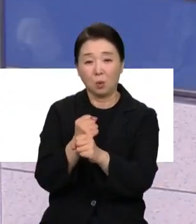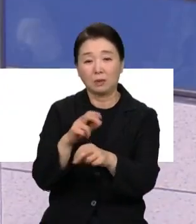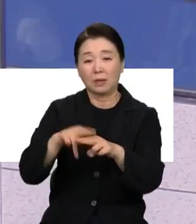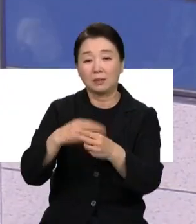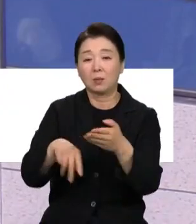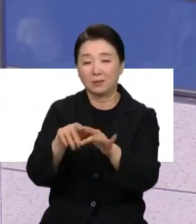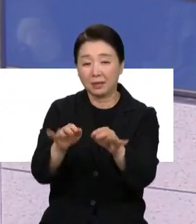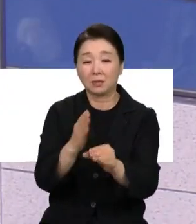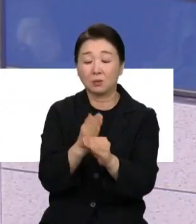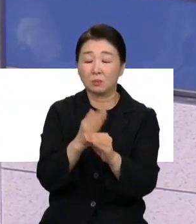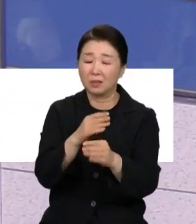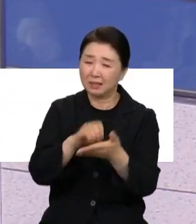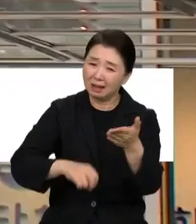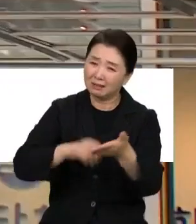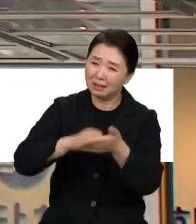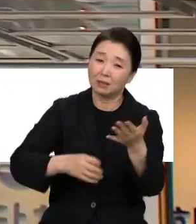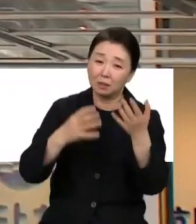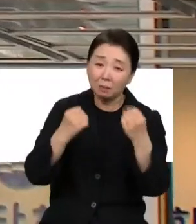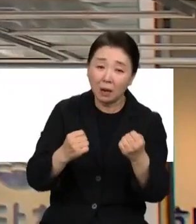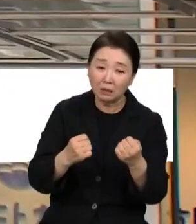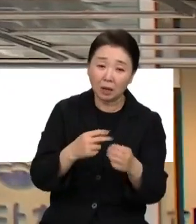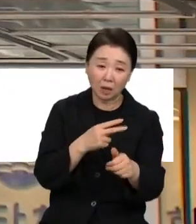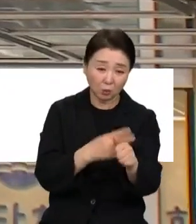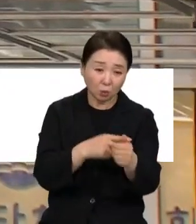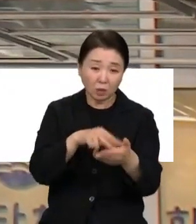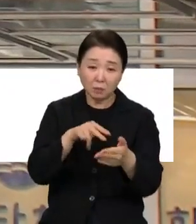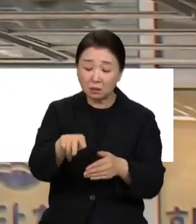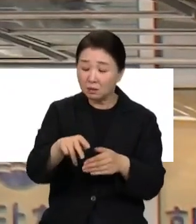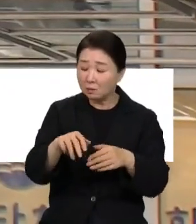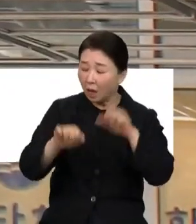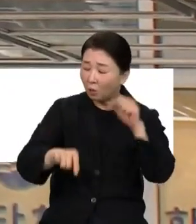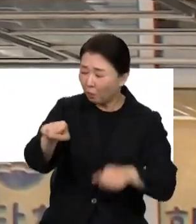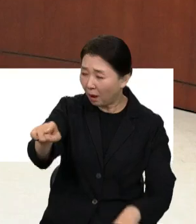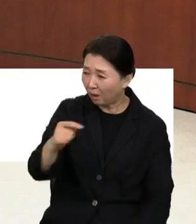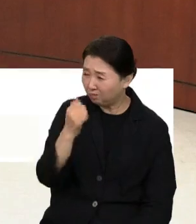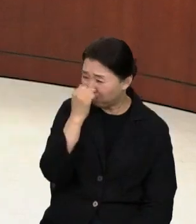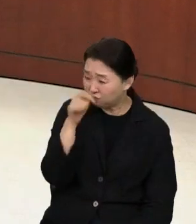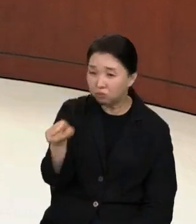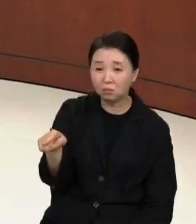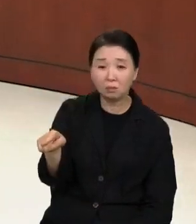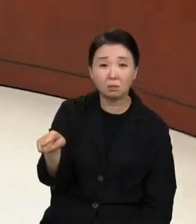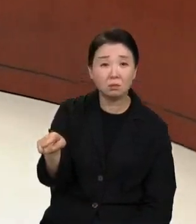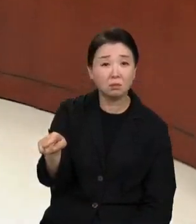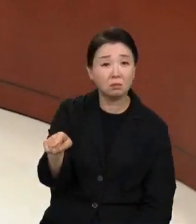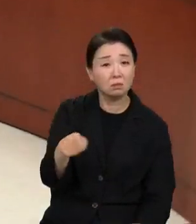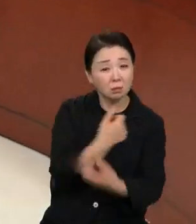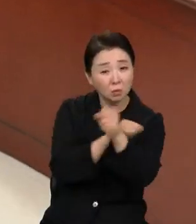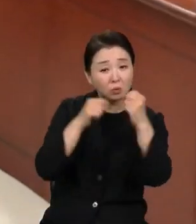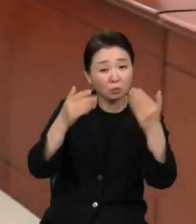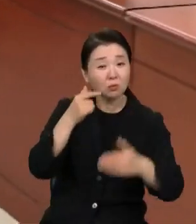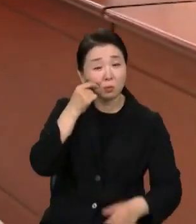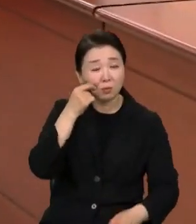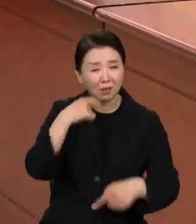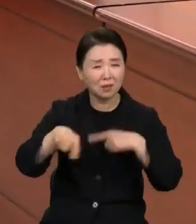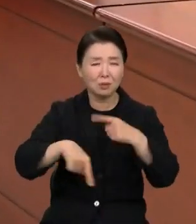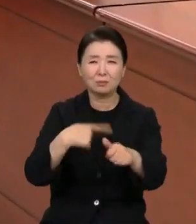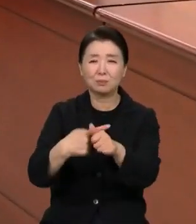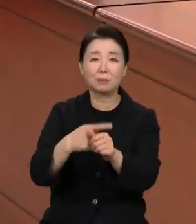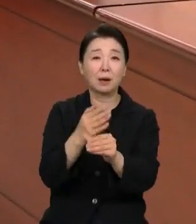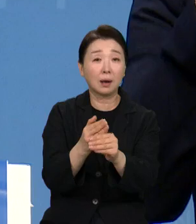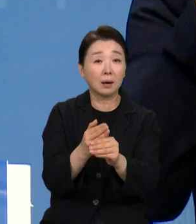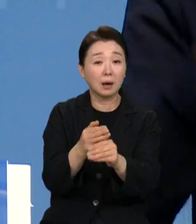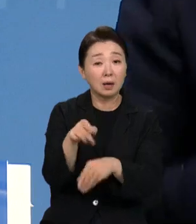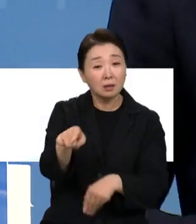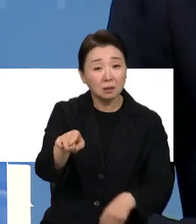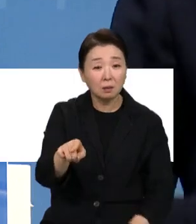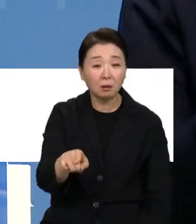퇴 많이 하고 있어요 교사 입장에서 지금가지 통은 결코 용납할 수 없는 행동이죠 정치권에서도 비판이 이어졌습니다